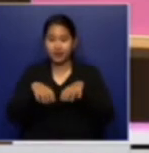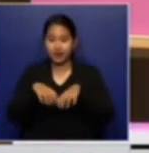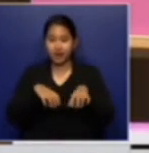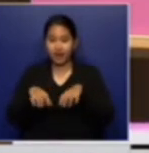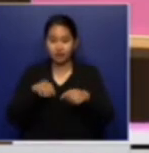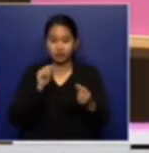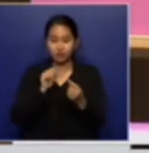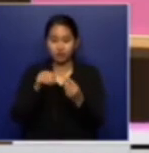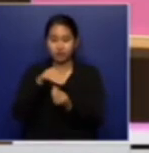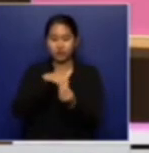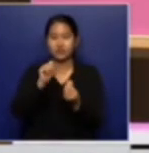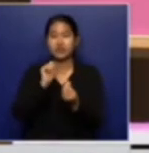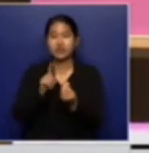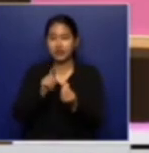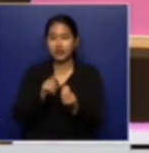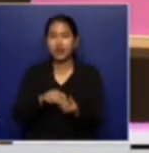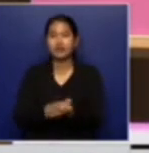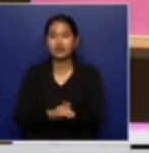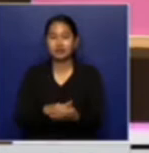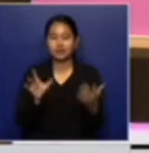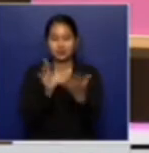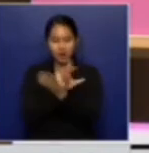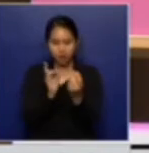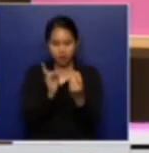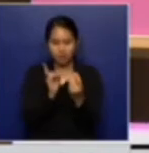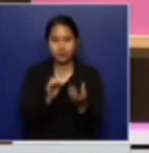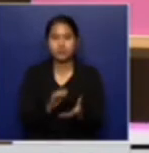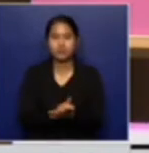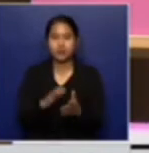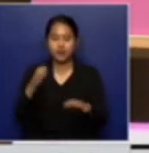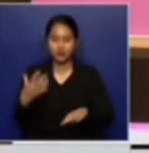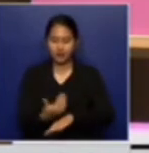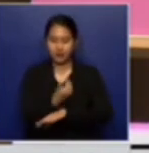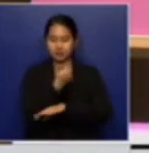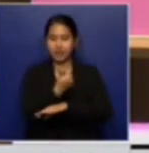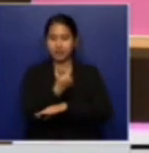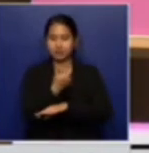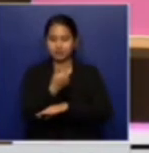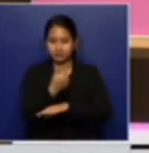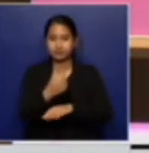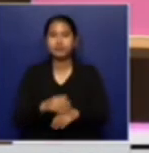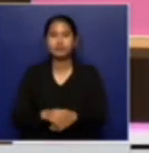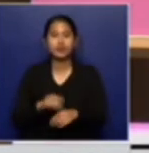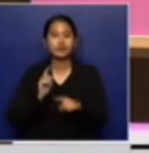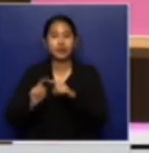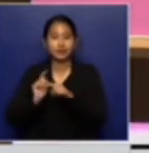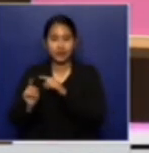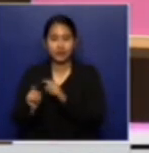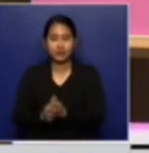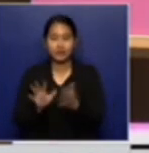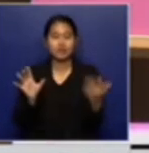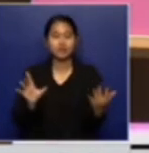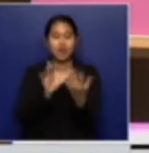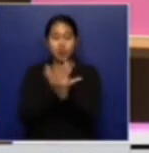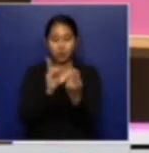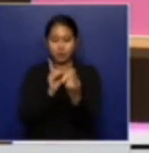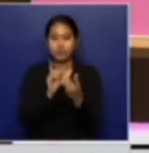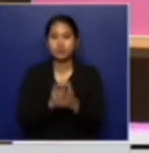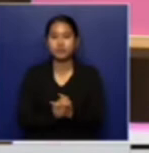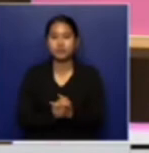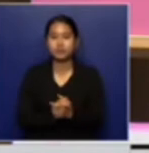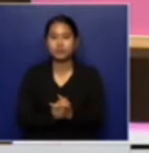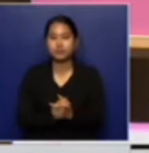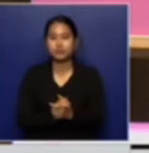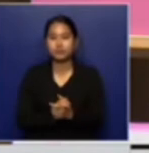านเศรษฐกิจด้านสังคมด้านการเมืองด้านความมั่นคงเนี่ยในด้านสังคมเนี่ยการ